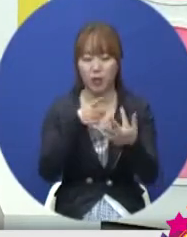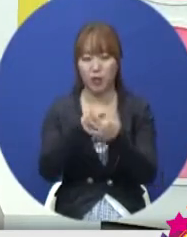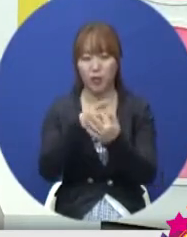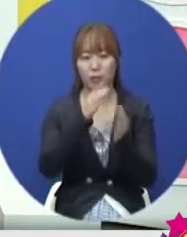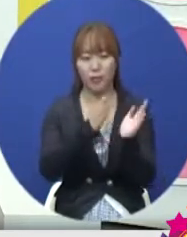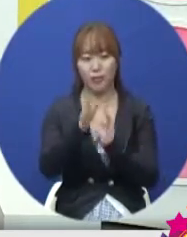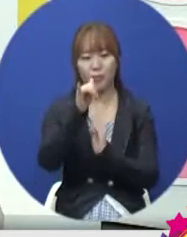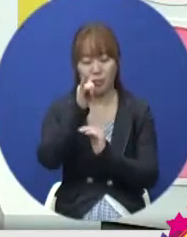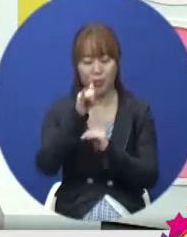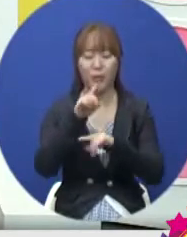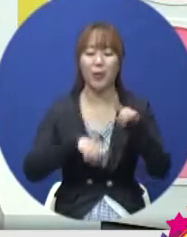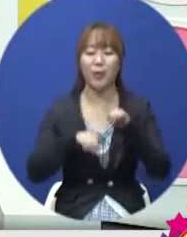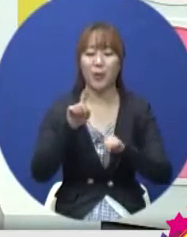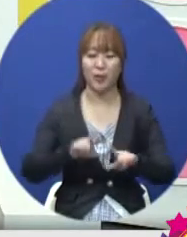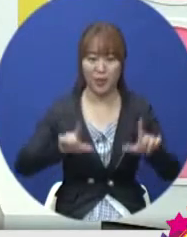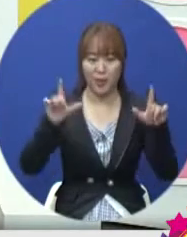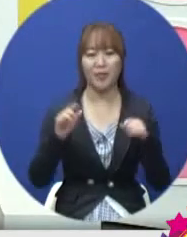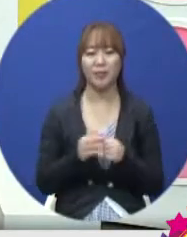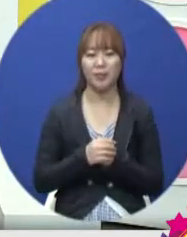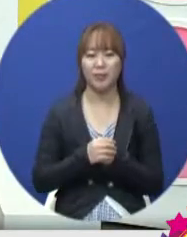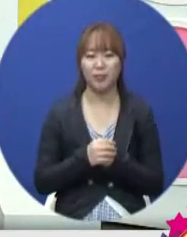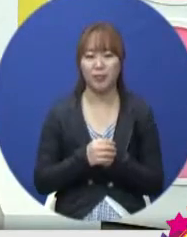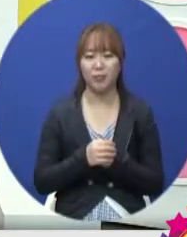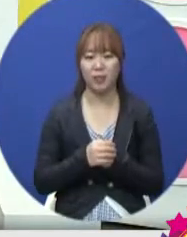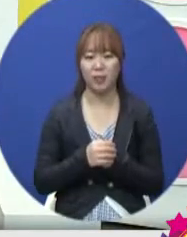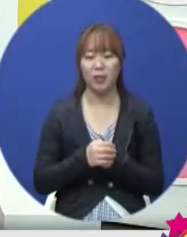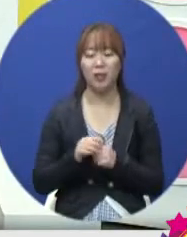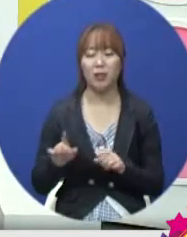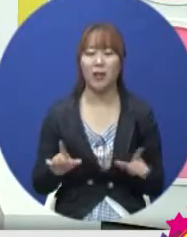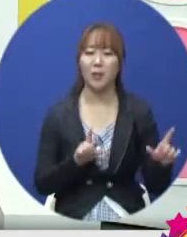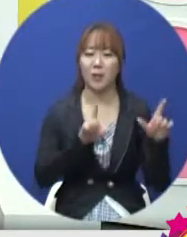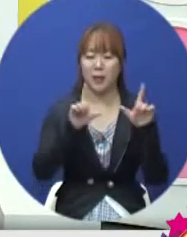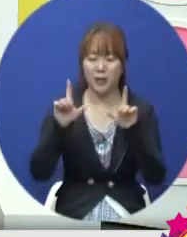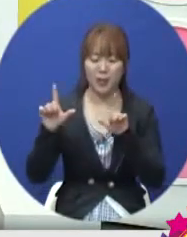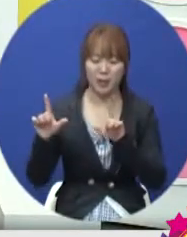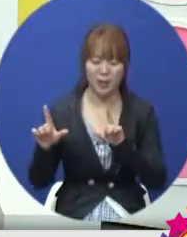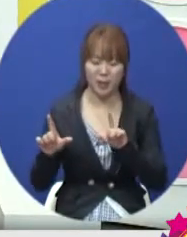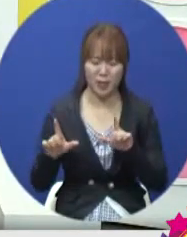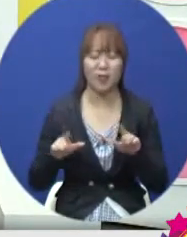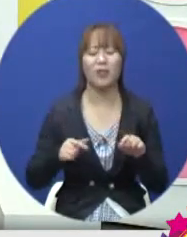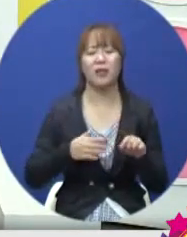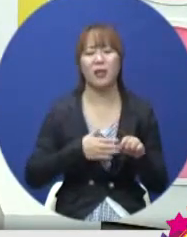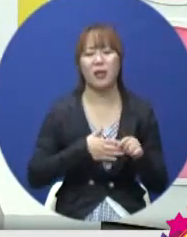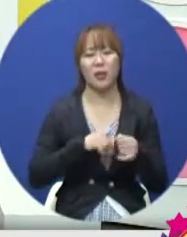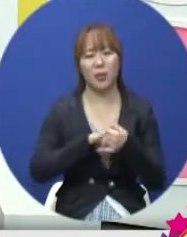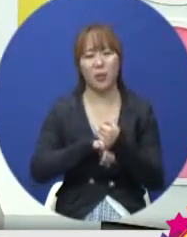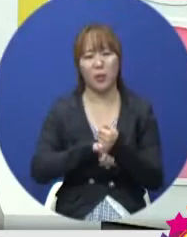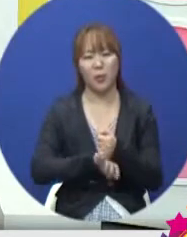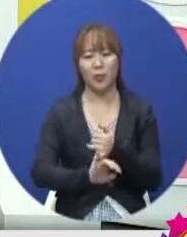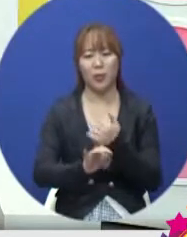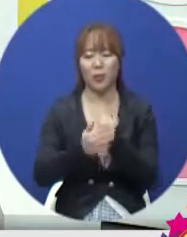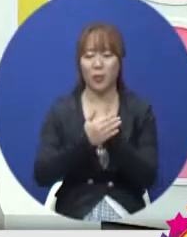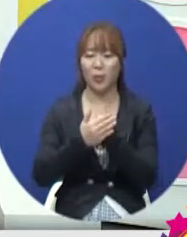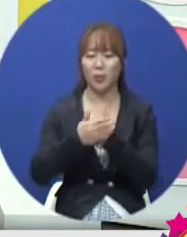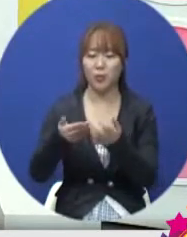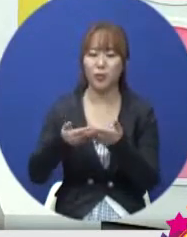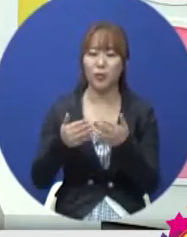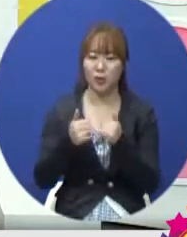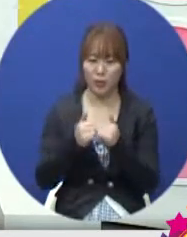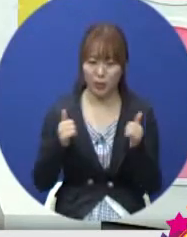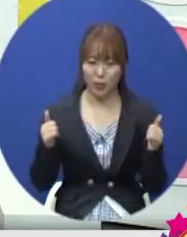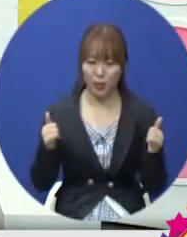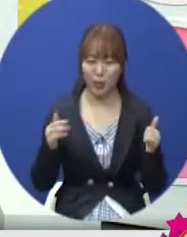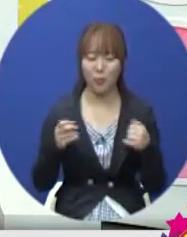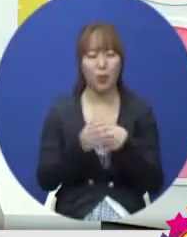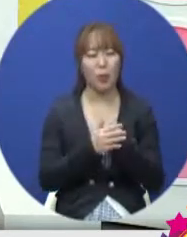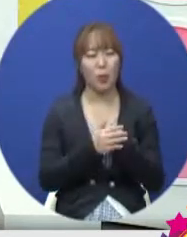퀴즈까지 준비가 되어 있는 목요일입니다. 네네. 살면서 네. 나에게 꼭 이제 도움을 줬던 분들, 네. 뭐